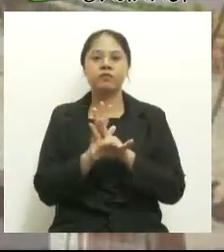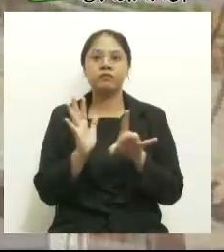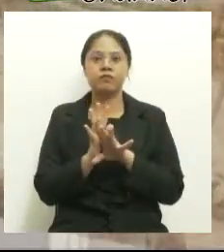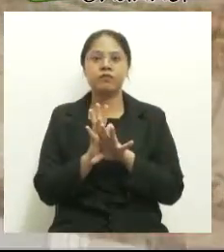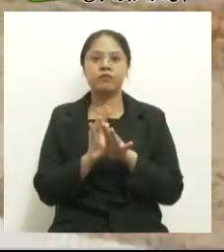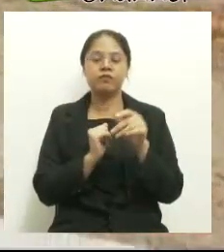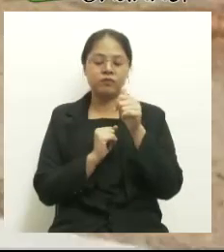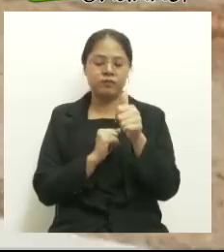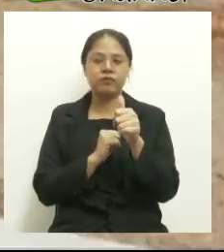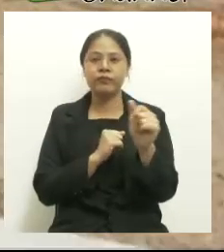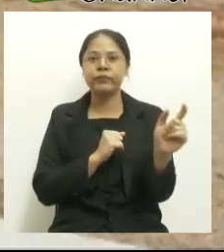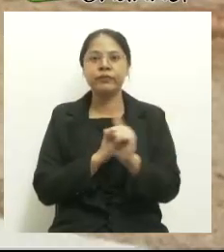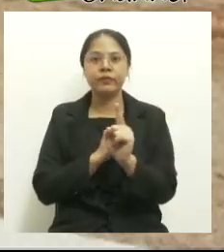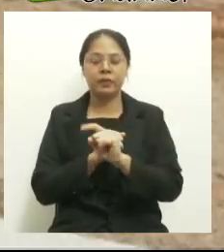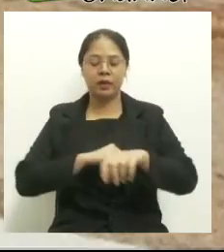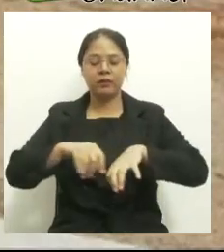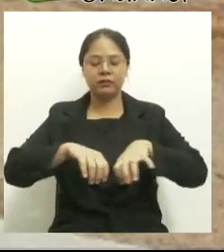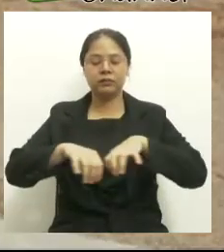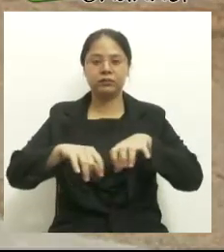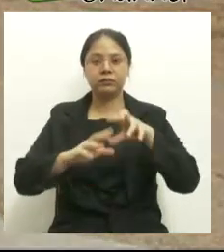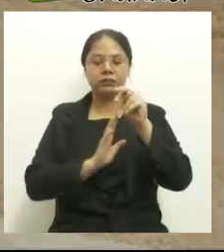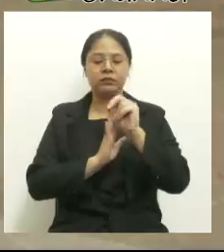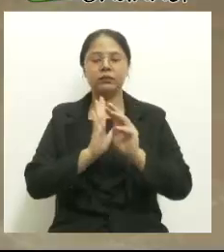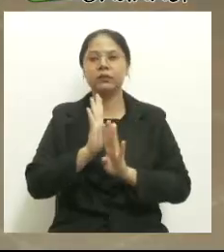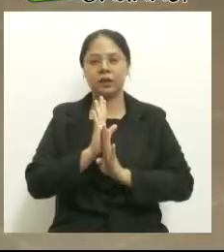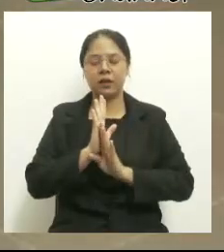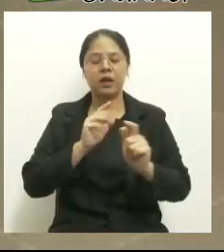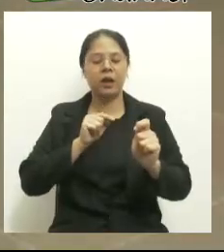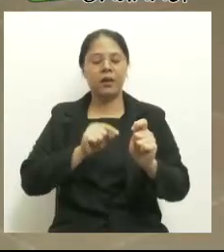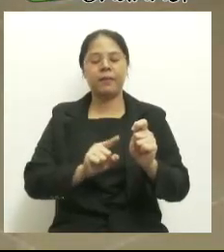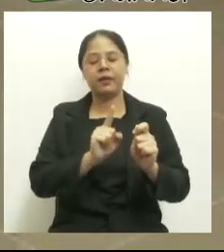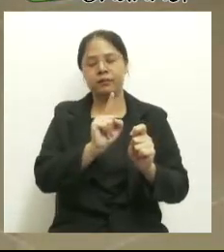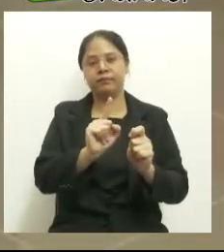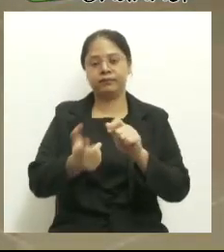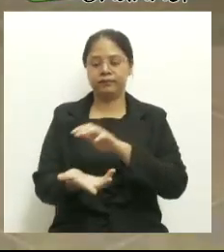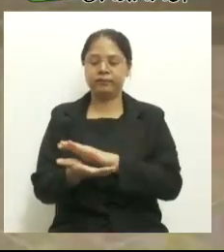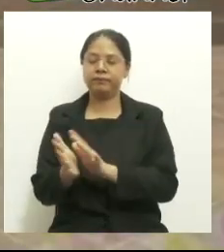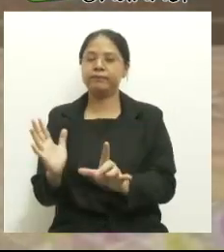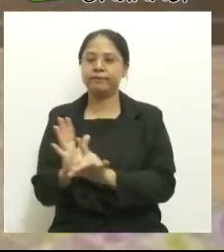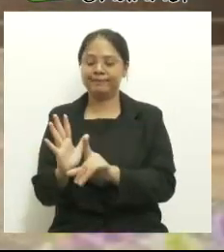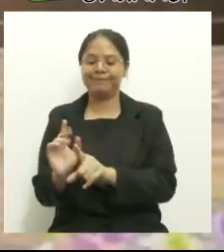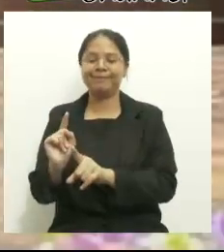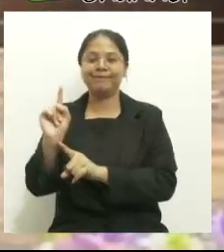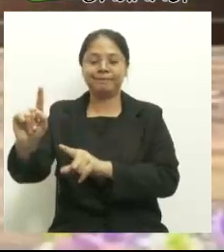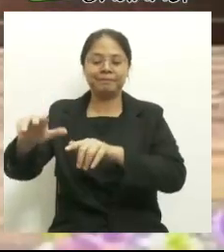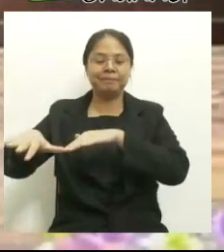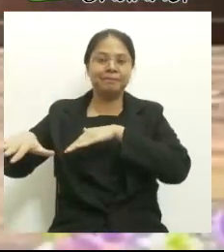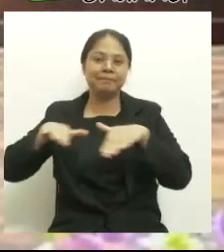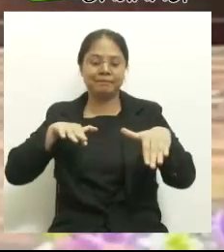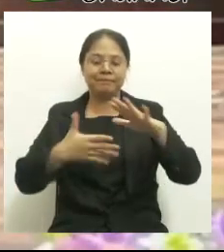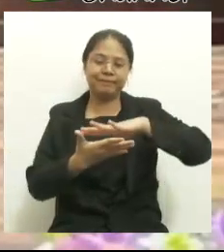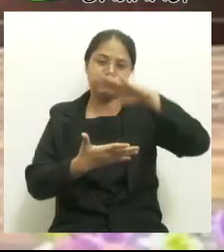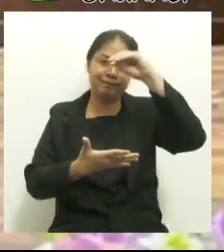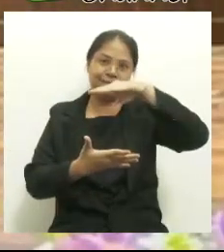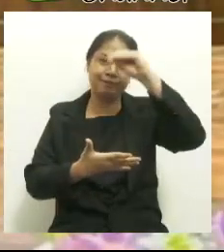เป็นส่วนสำคัญในการขับเคลื่อนการดำเนินการตามนโยบาย1อำเภอ1โรงเรียนคุณภาพมีความพร้อมในการจัดการศึกษามุ่